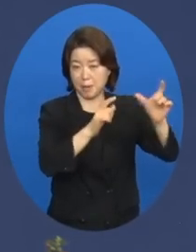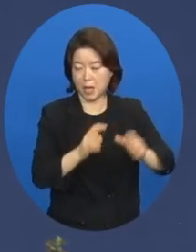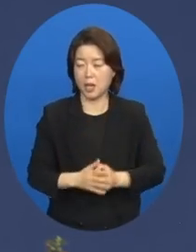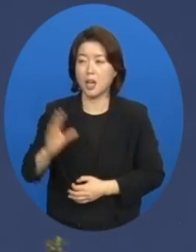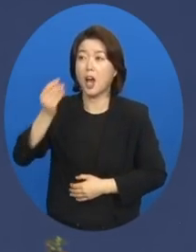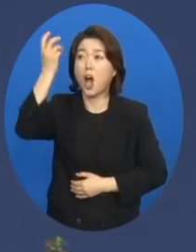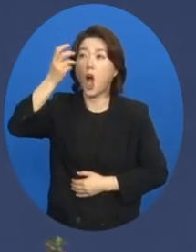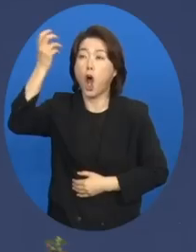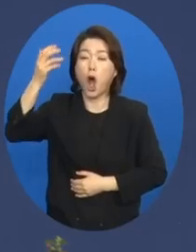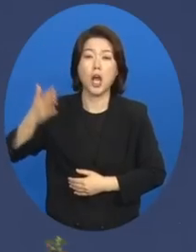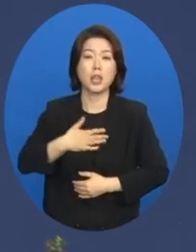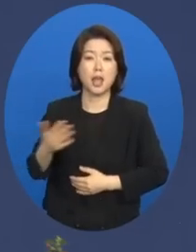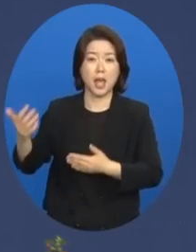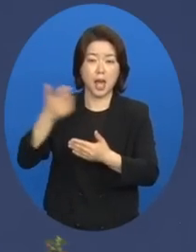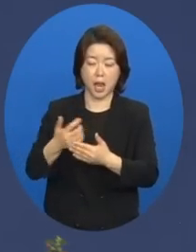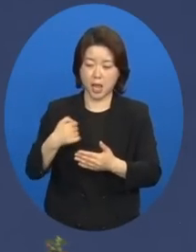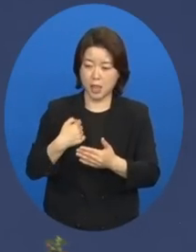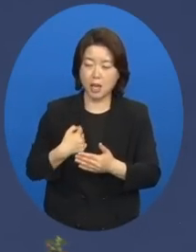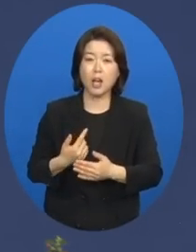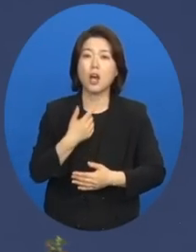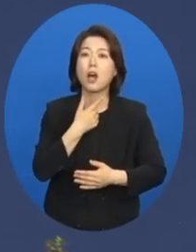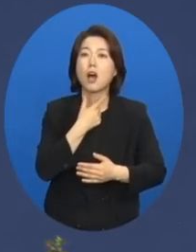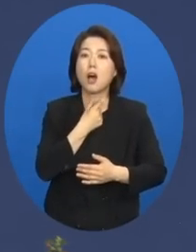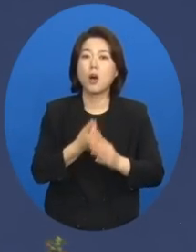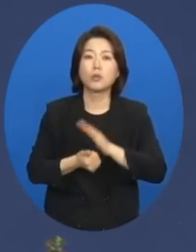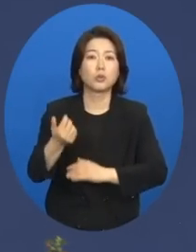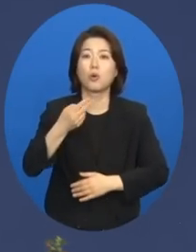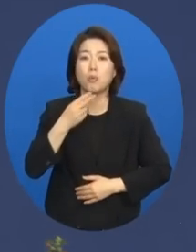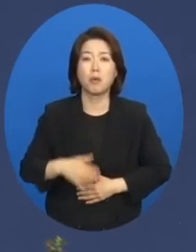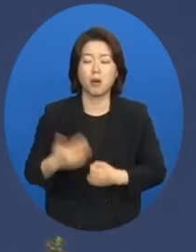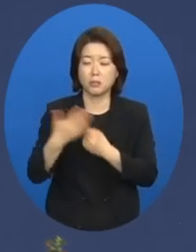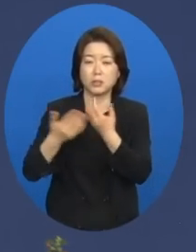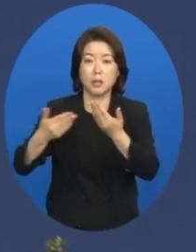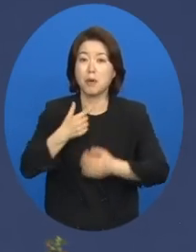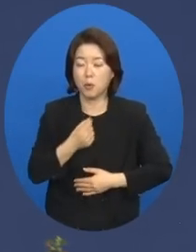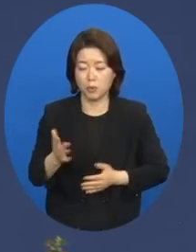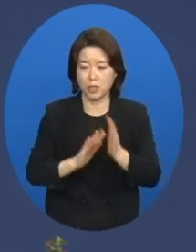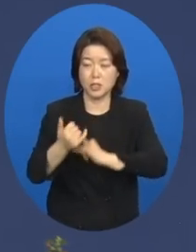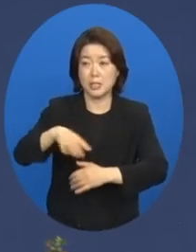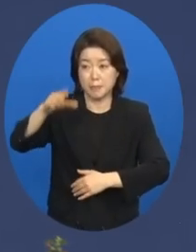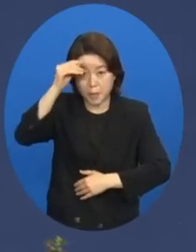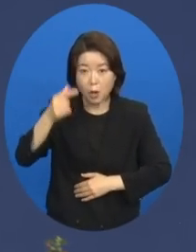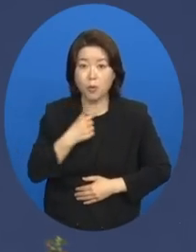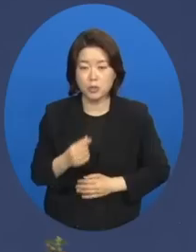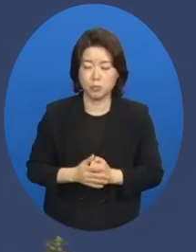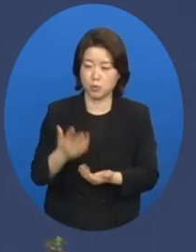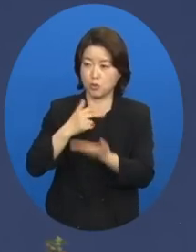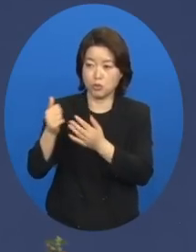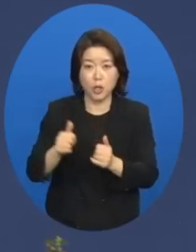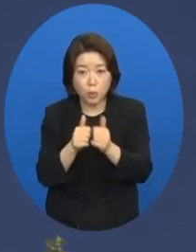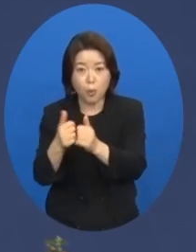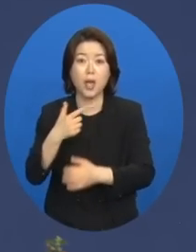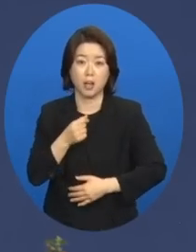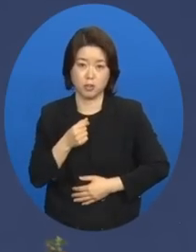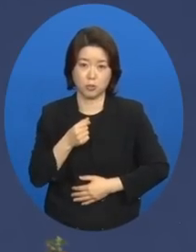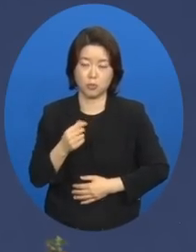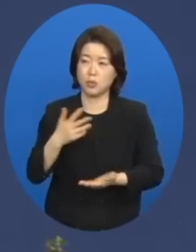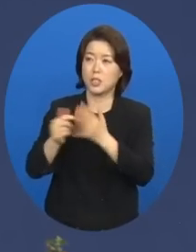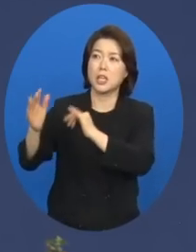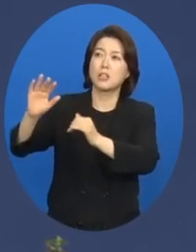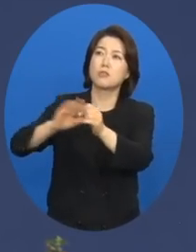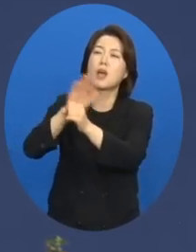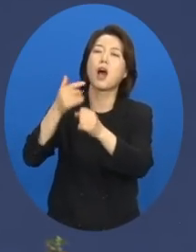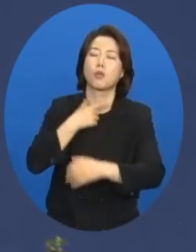안에 전에는 없었던 소원 은혜 받고 싶고 예수님 닮고 싶고 주님과 동행하고 싶고 예수님 사랑하고